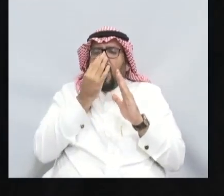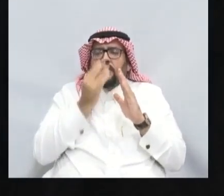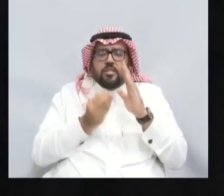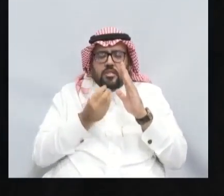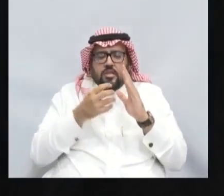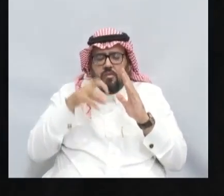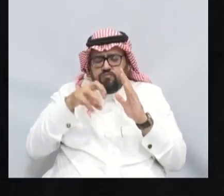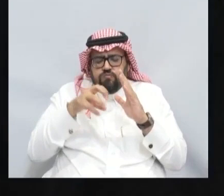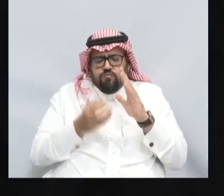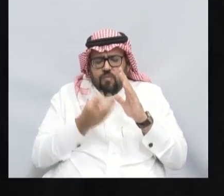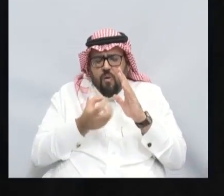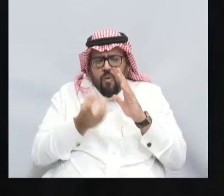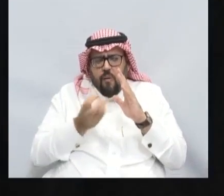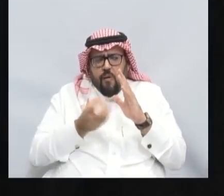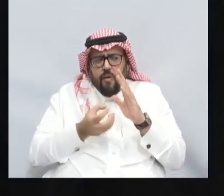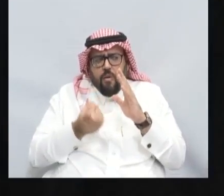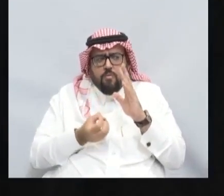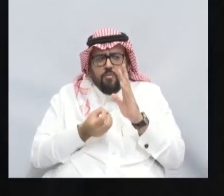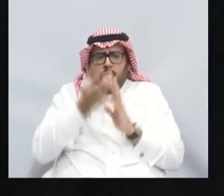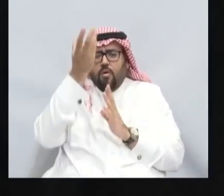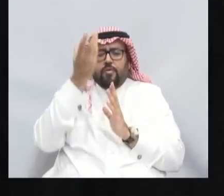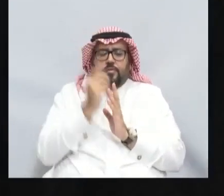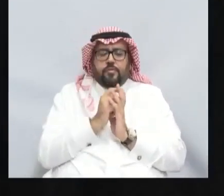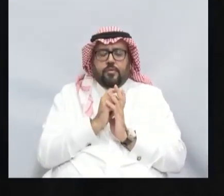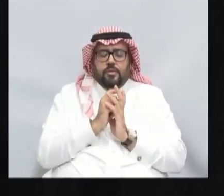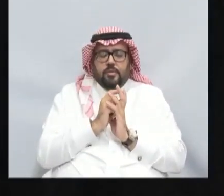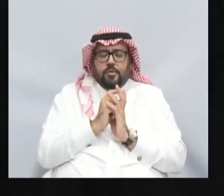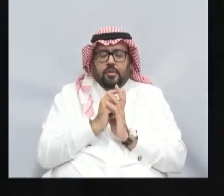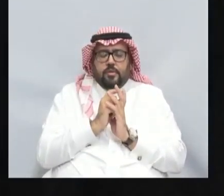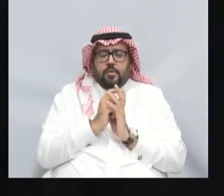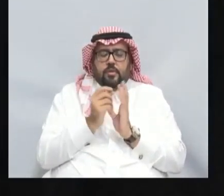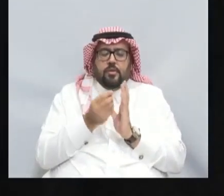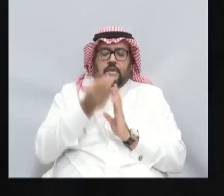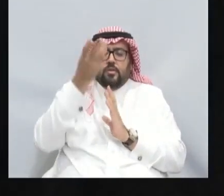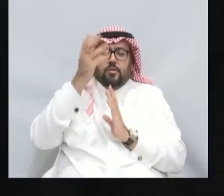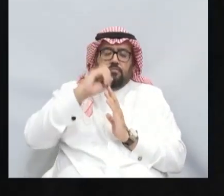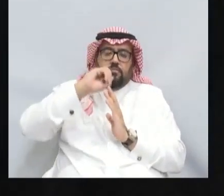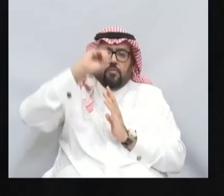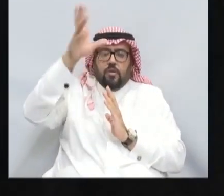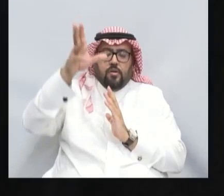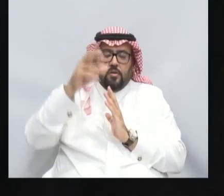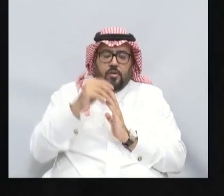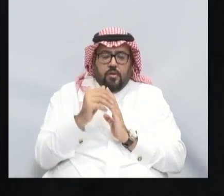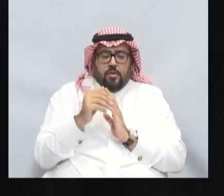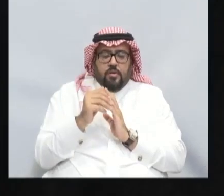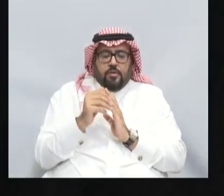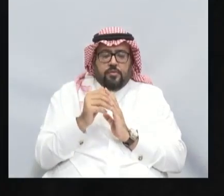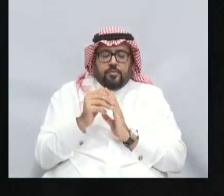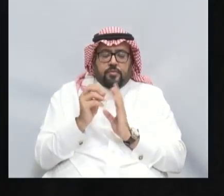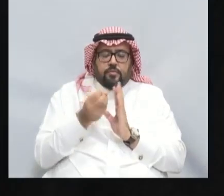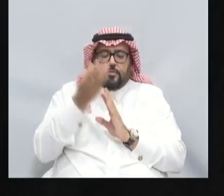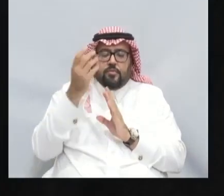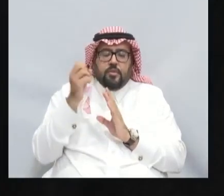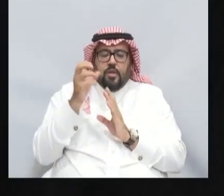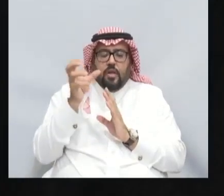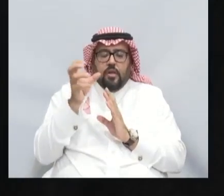فيه، واللي أدى لثوران ماذا؟ متوسط في هذا الشكل. تقذف الغازات، تقذف ماذا؟ المقذوفات ماذا؟